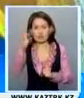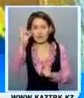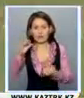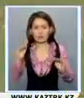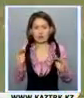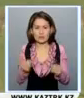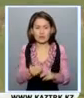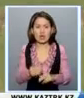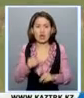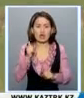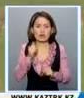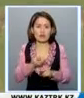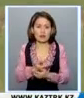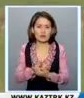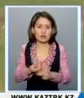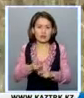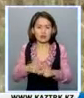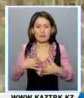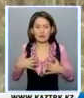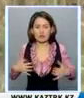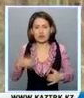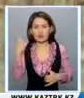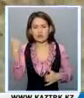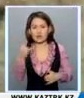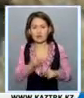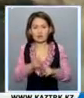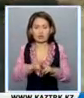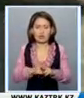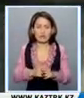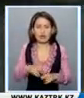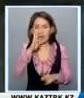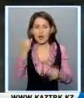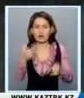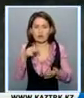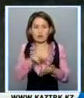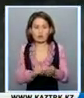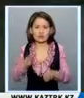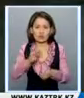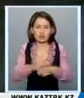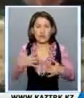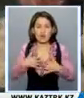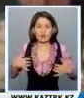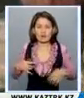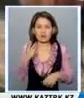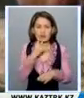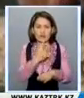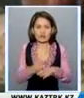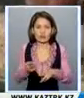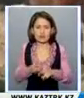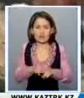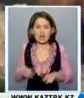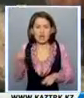20%-ға кеміп барады. Себебі жүздеген мал басына жем шөп жинау үшін мыңдаған литр жанармай қажет. Ал бензин бағасы болса шарықтап